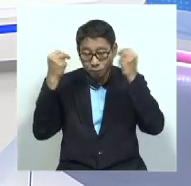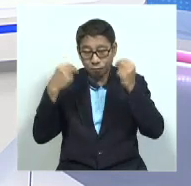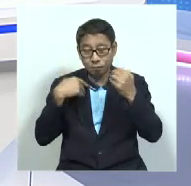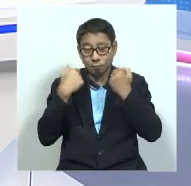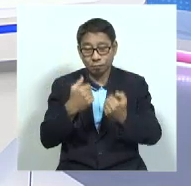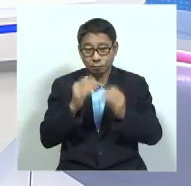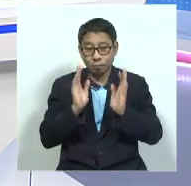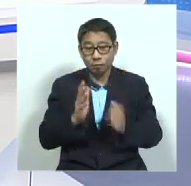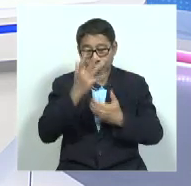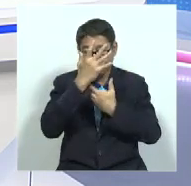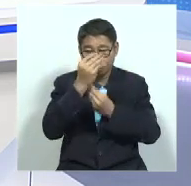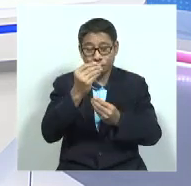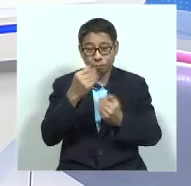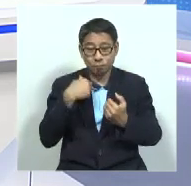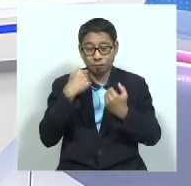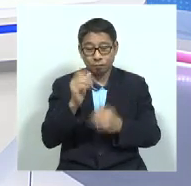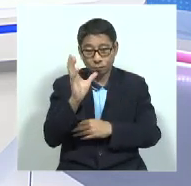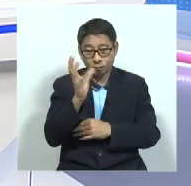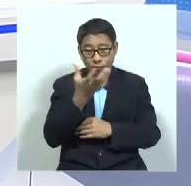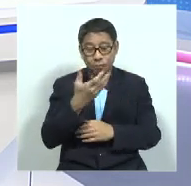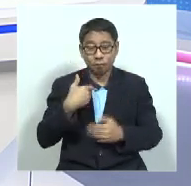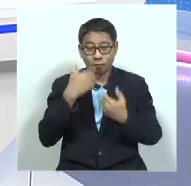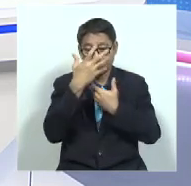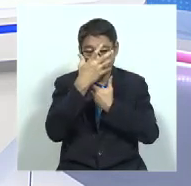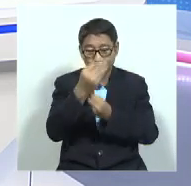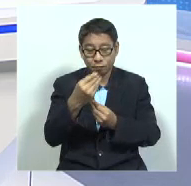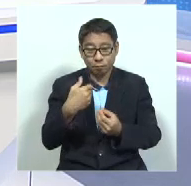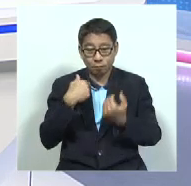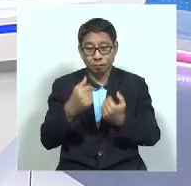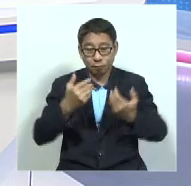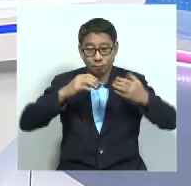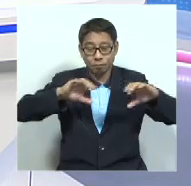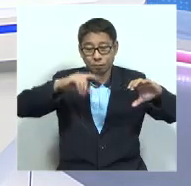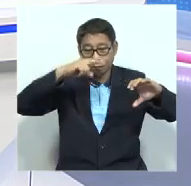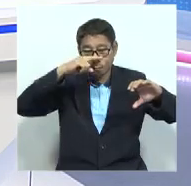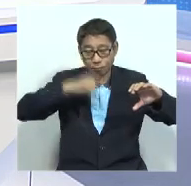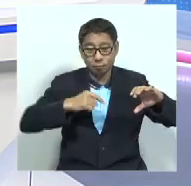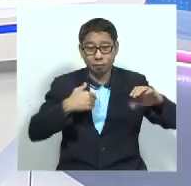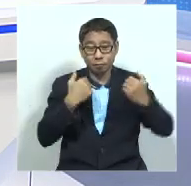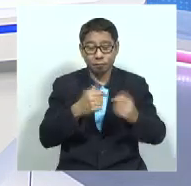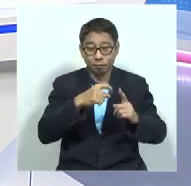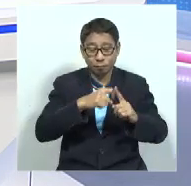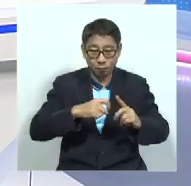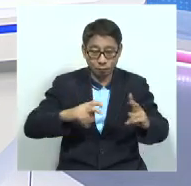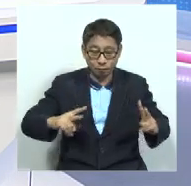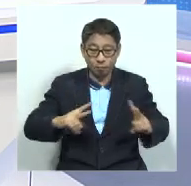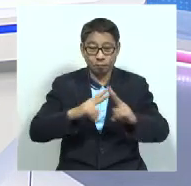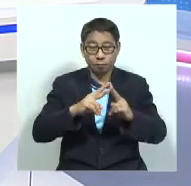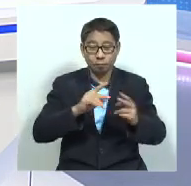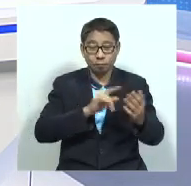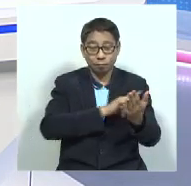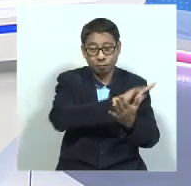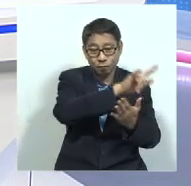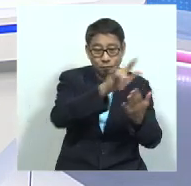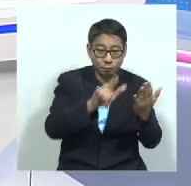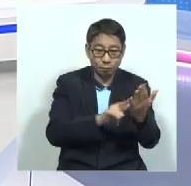ที่ได้รับความสนใจจากทั้งคนไทยแล้วก็คนทั่วโลกนะครับท่าทีล่าสุดของรัฐบาลไทยนะครับไม่ว่าจะเป็นจากกระทรวงการต่างประเทศแล้วก็สำนักงานอั